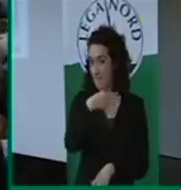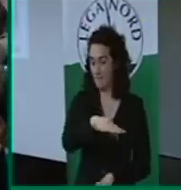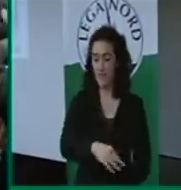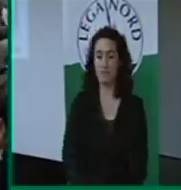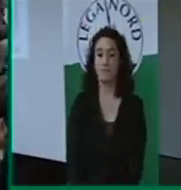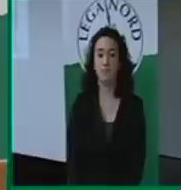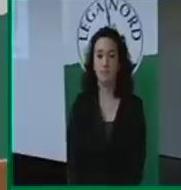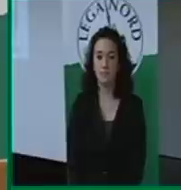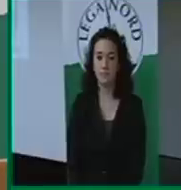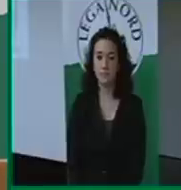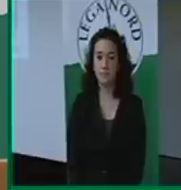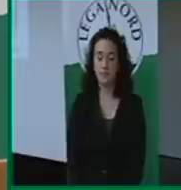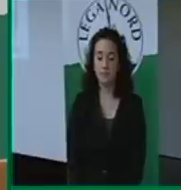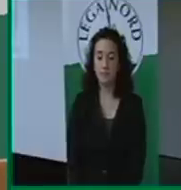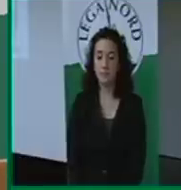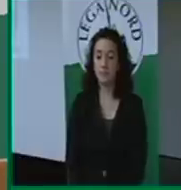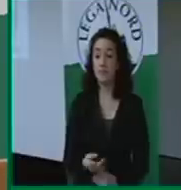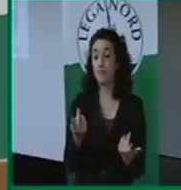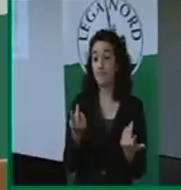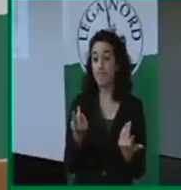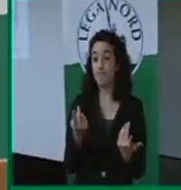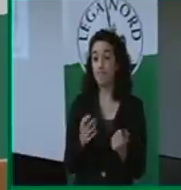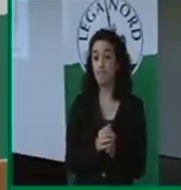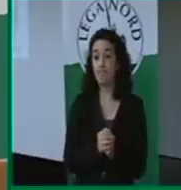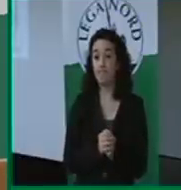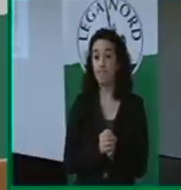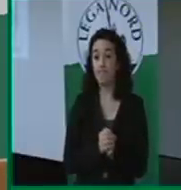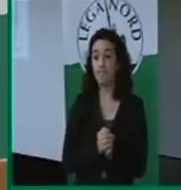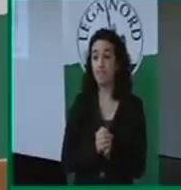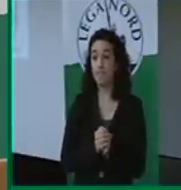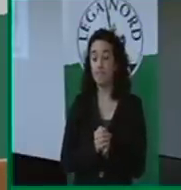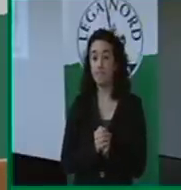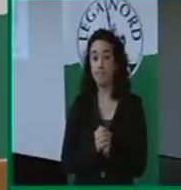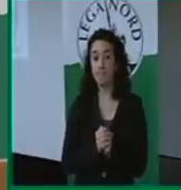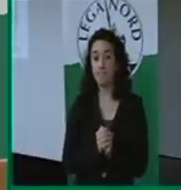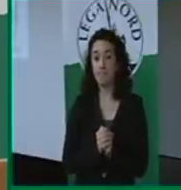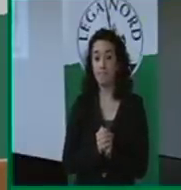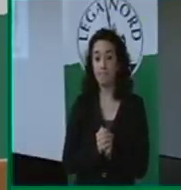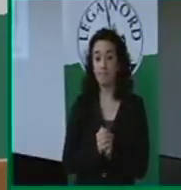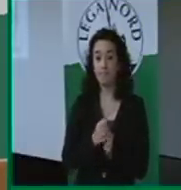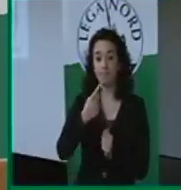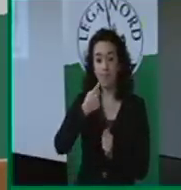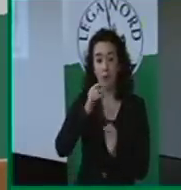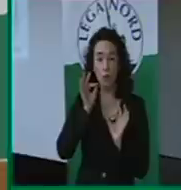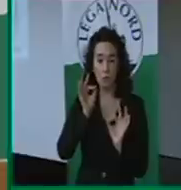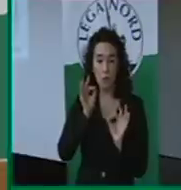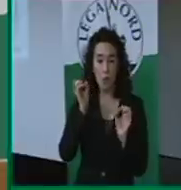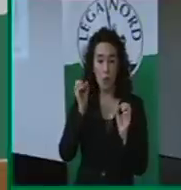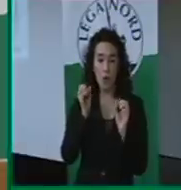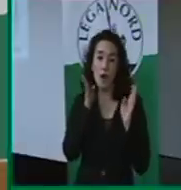questo detto questo noi perché evidentemente diamo un'importanza